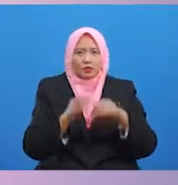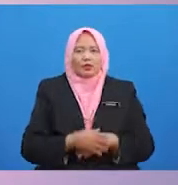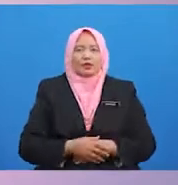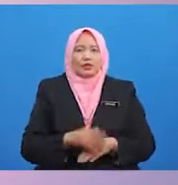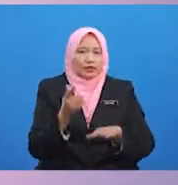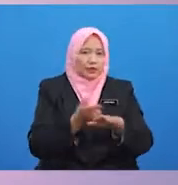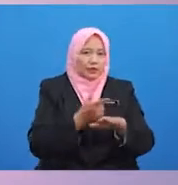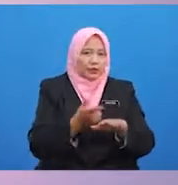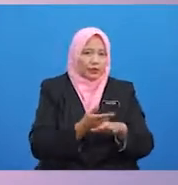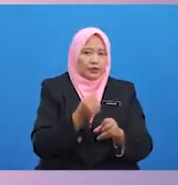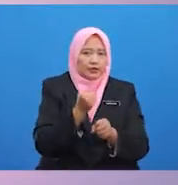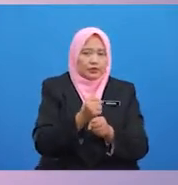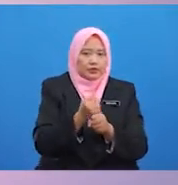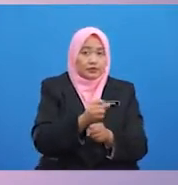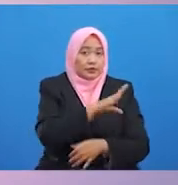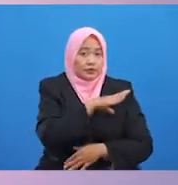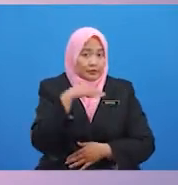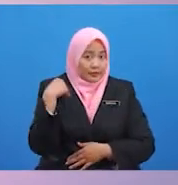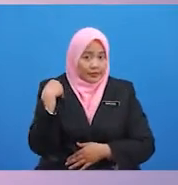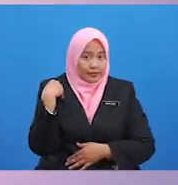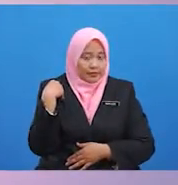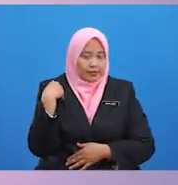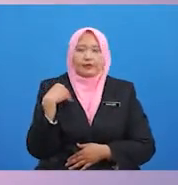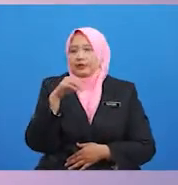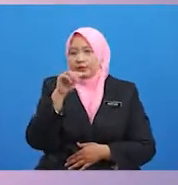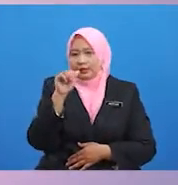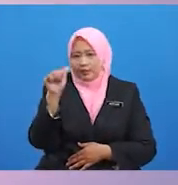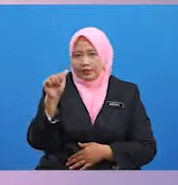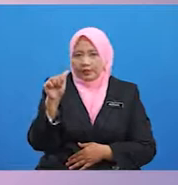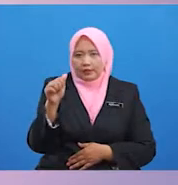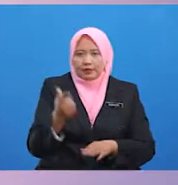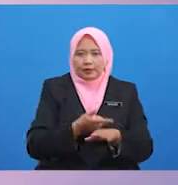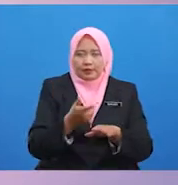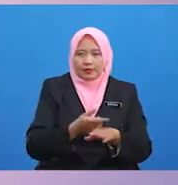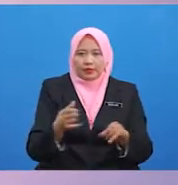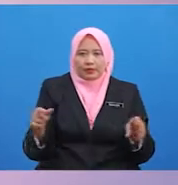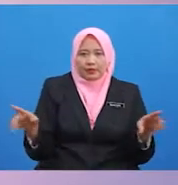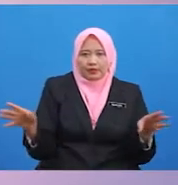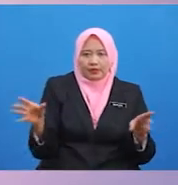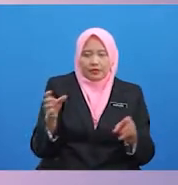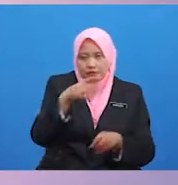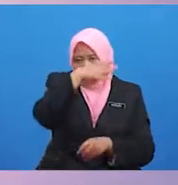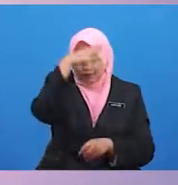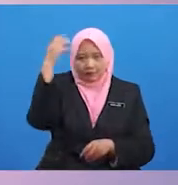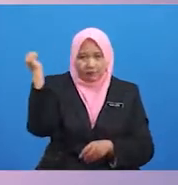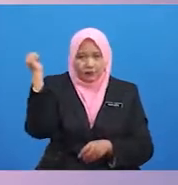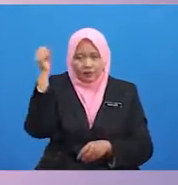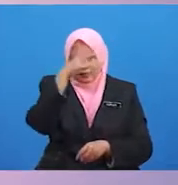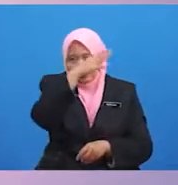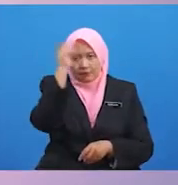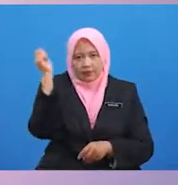dan A. Latihan sambil kerja. B. Latihan kemanusiaan.